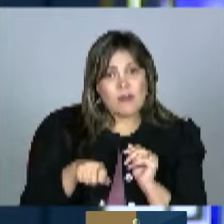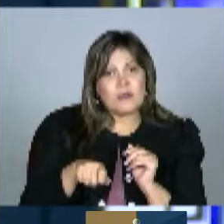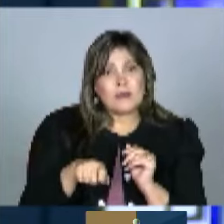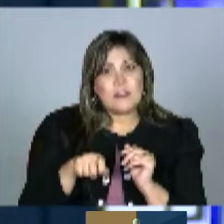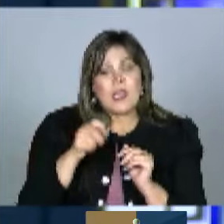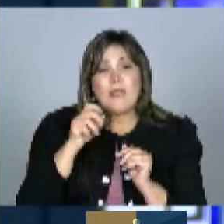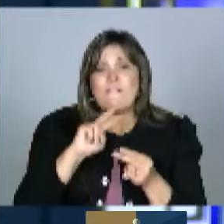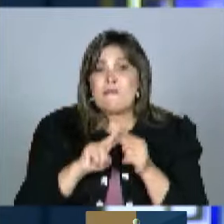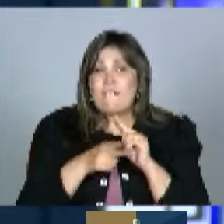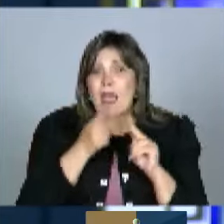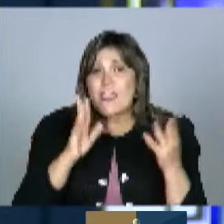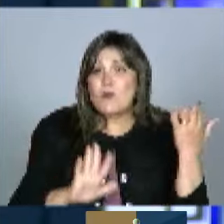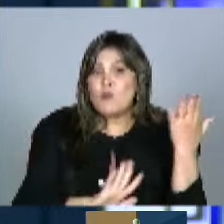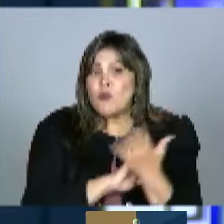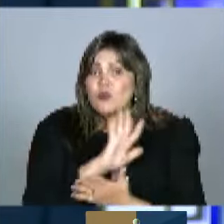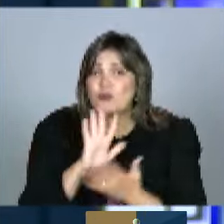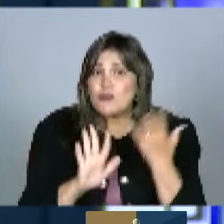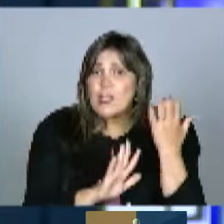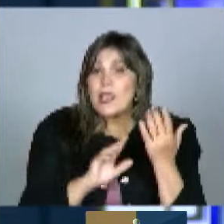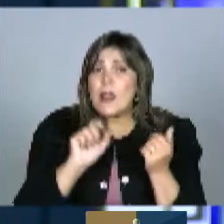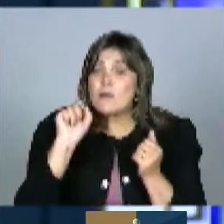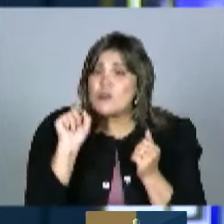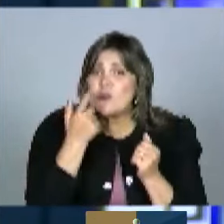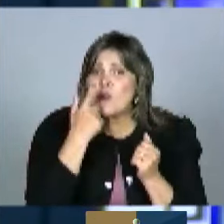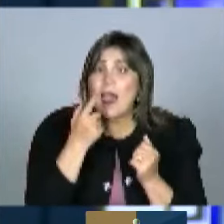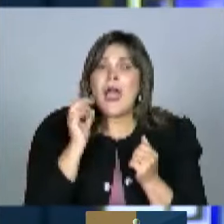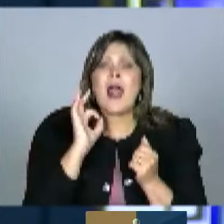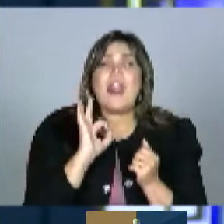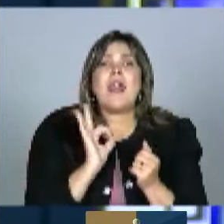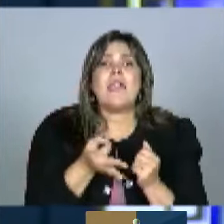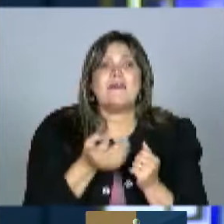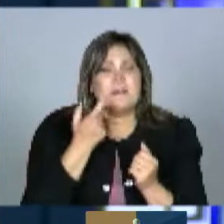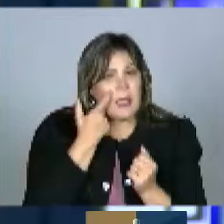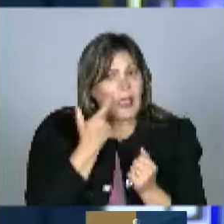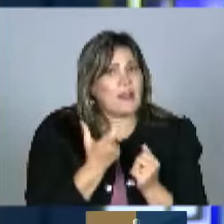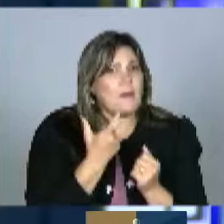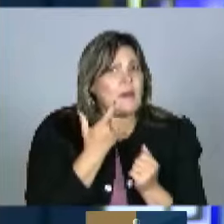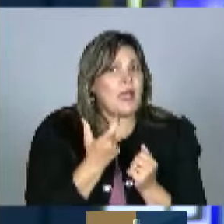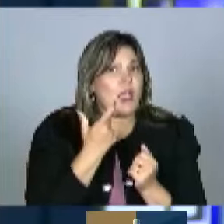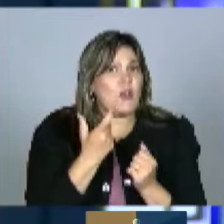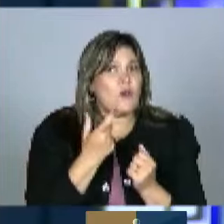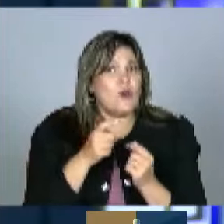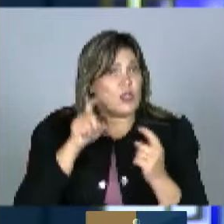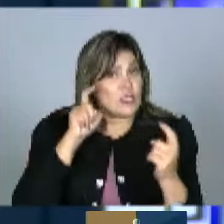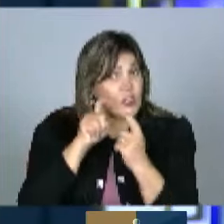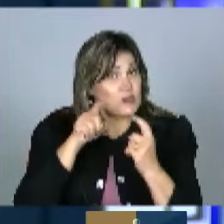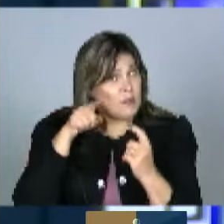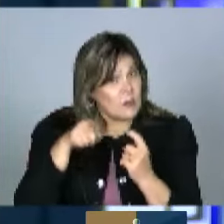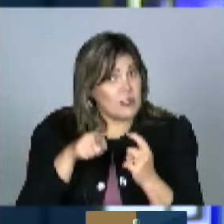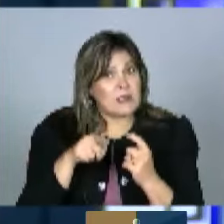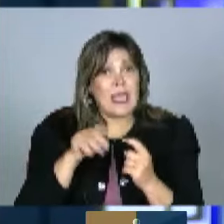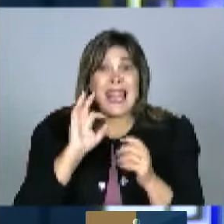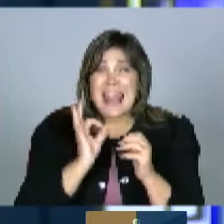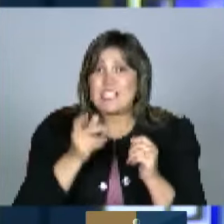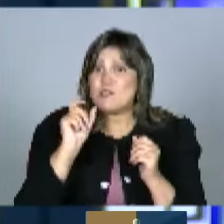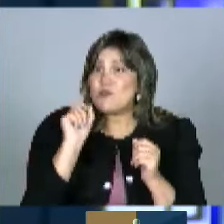ا يراعي هل هذه المنازعه ليها في صفه الاستعجال من